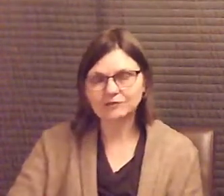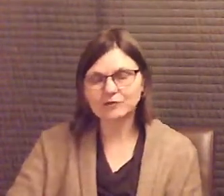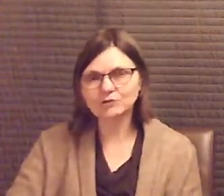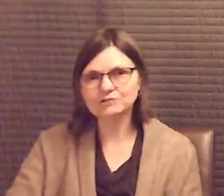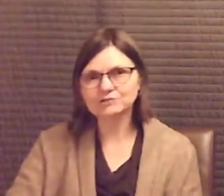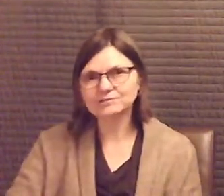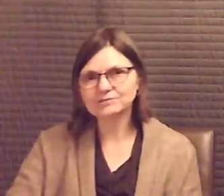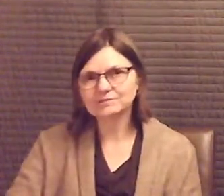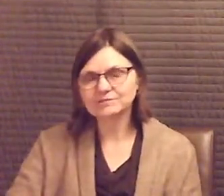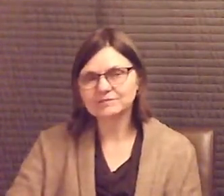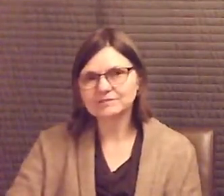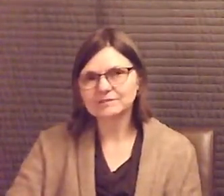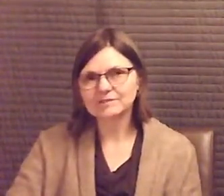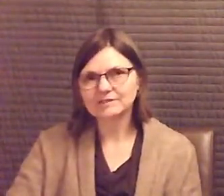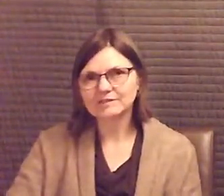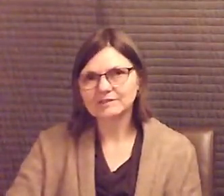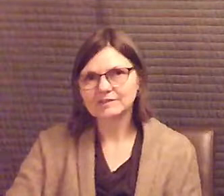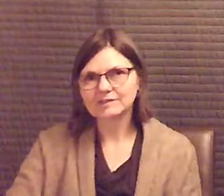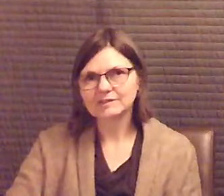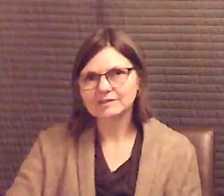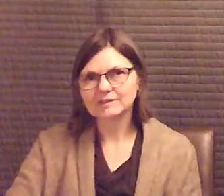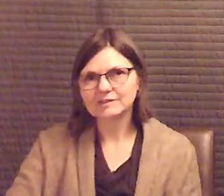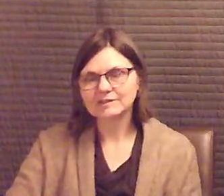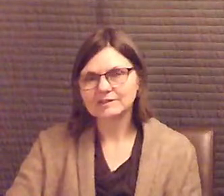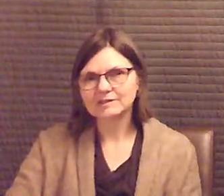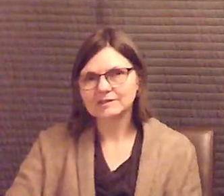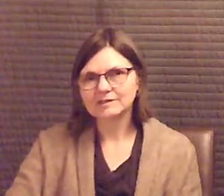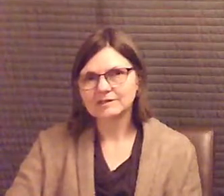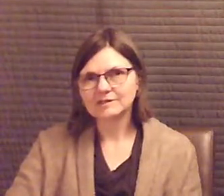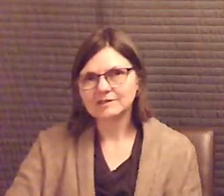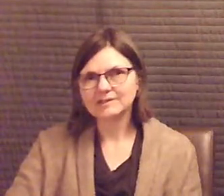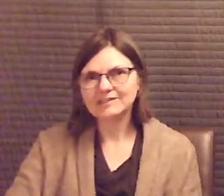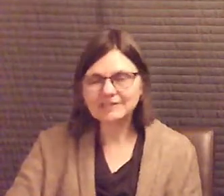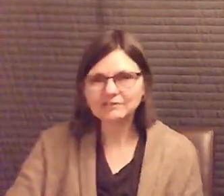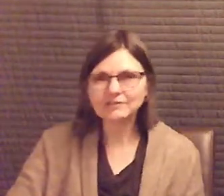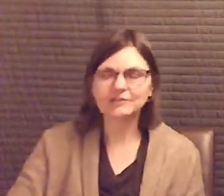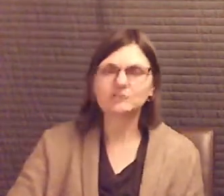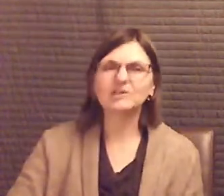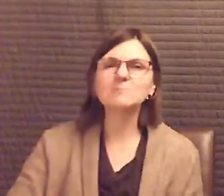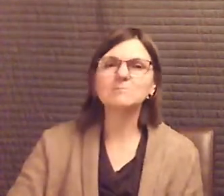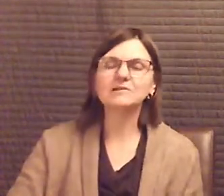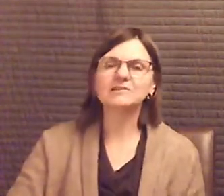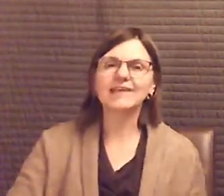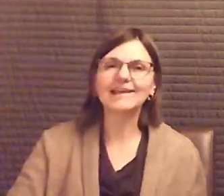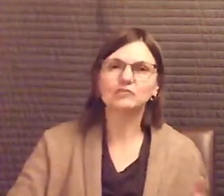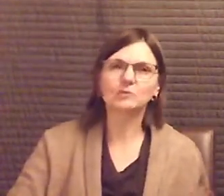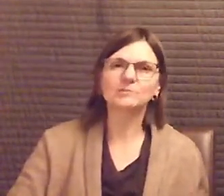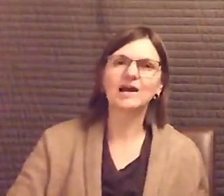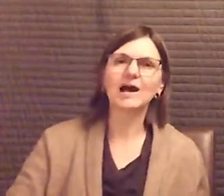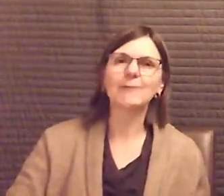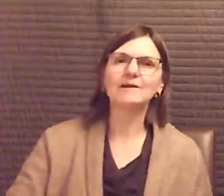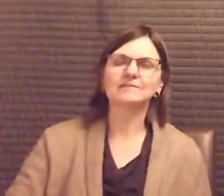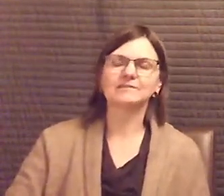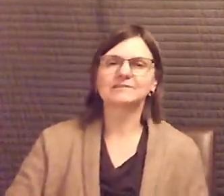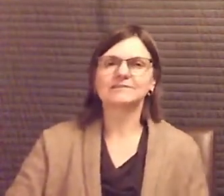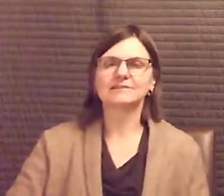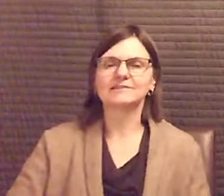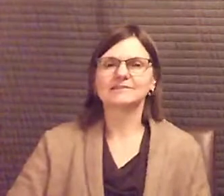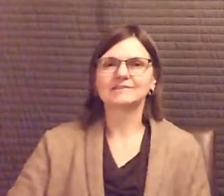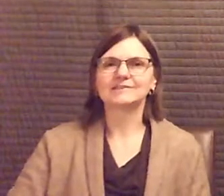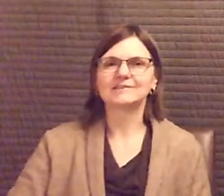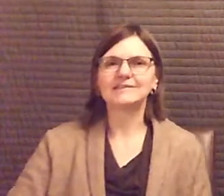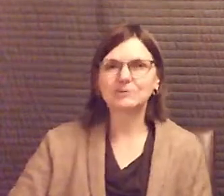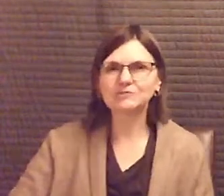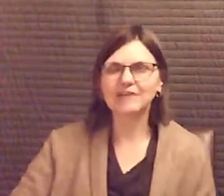haters van god dit normaliter worstje gsus aan die niet wilde dat iemand jezus op die dag een matras waar